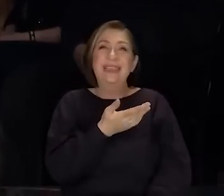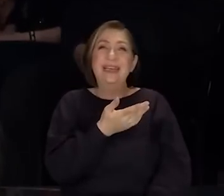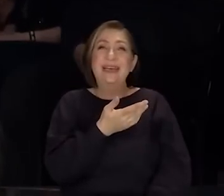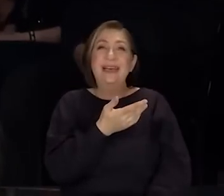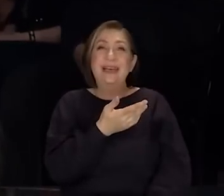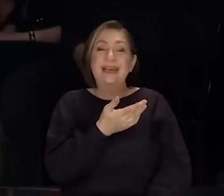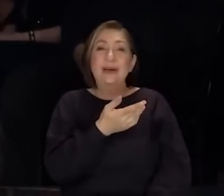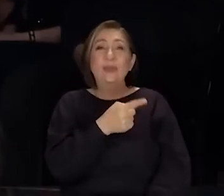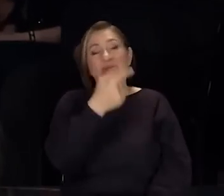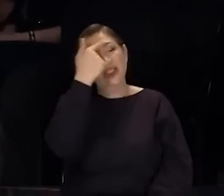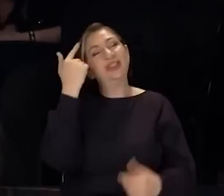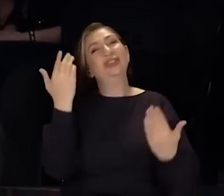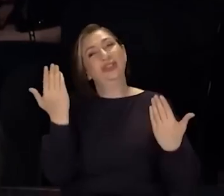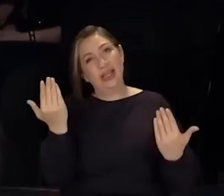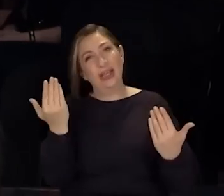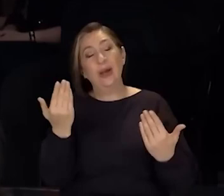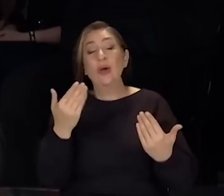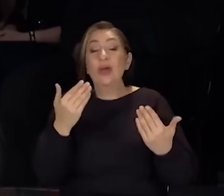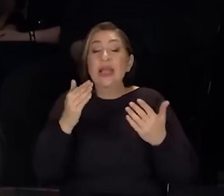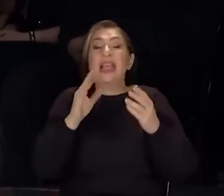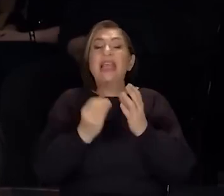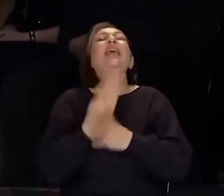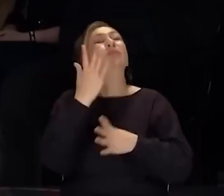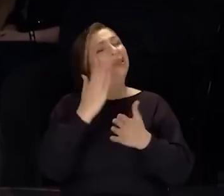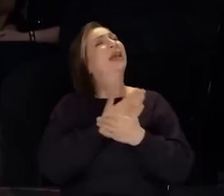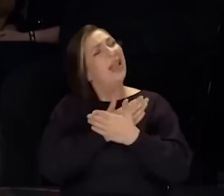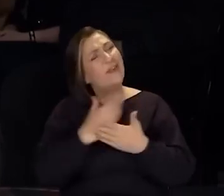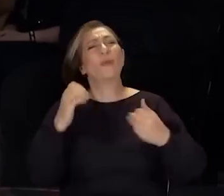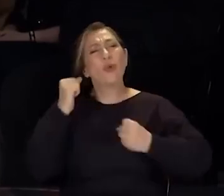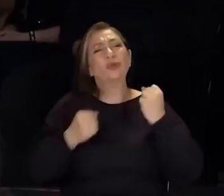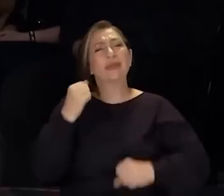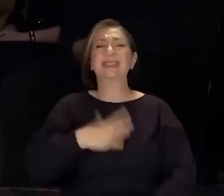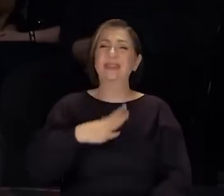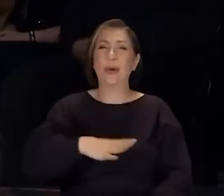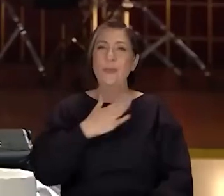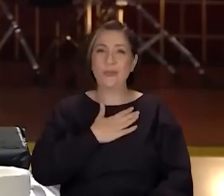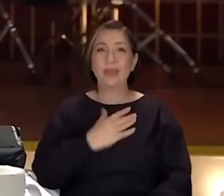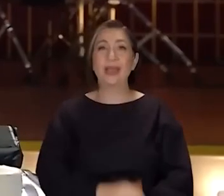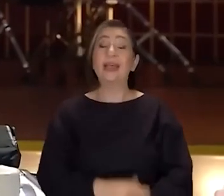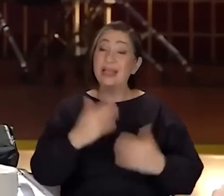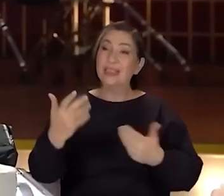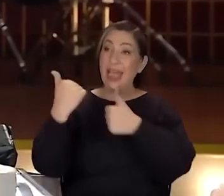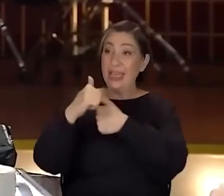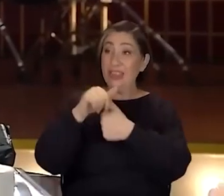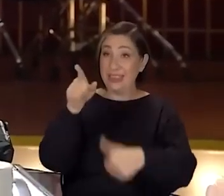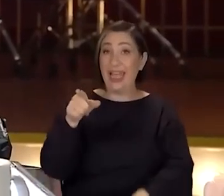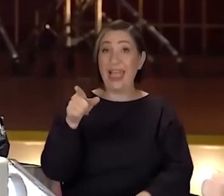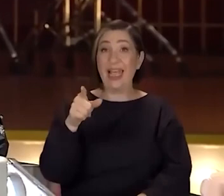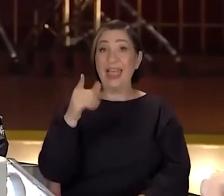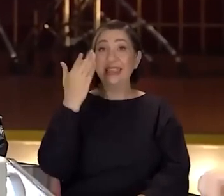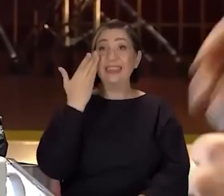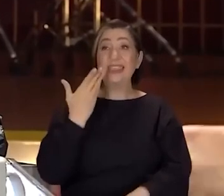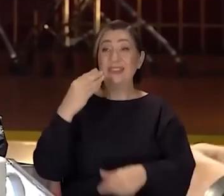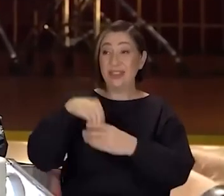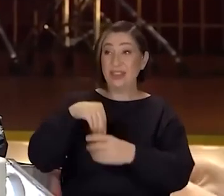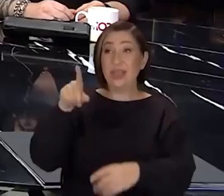bu inşallah da doyamayacağım kadar da koşarım. Peki aslında keşke eşin de tabii ki